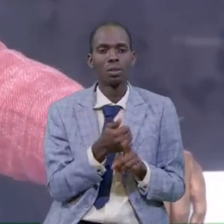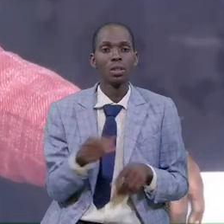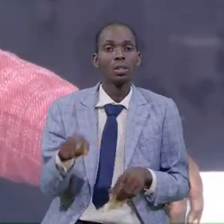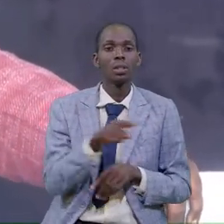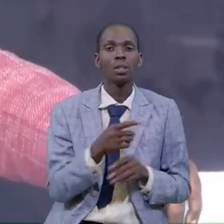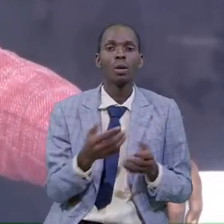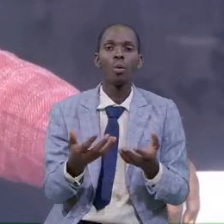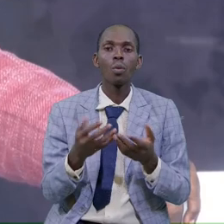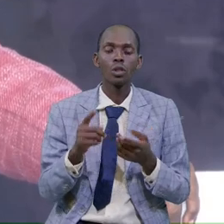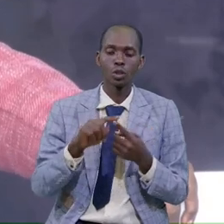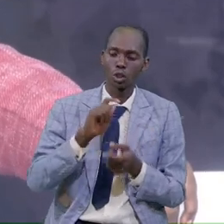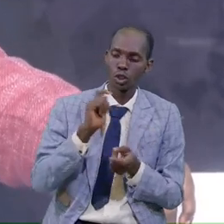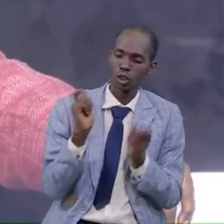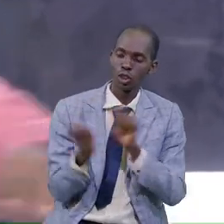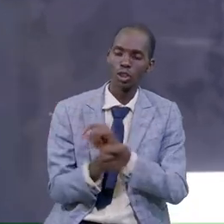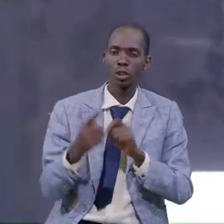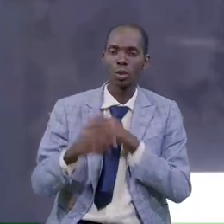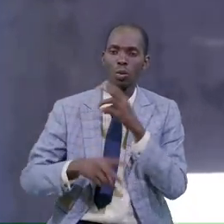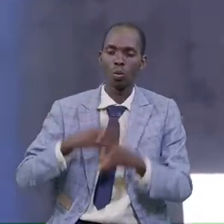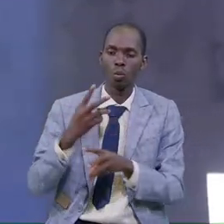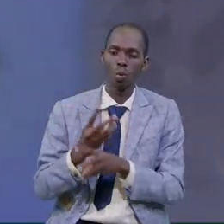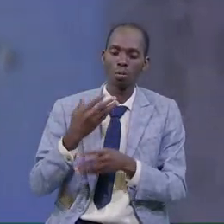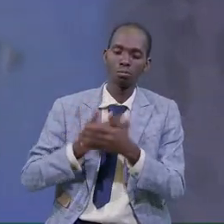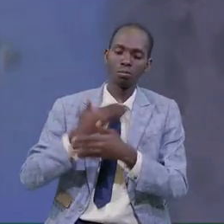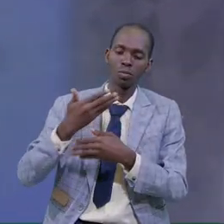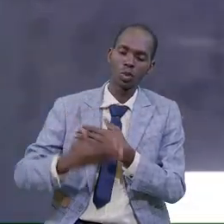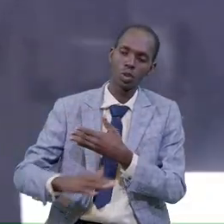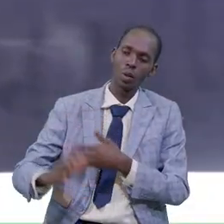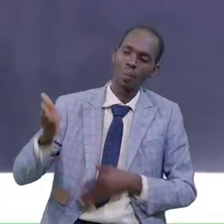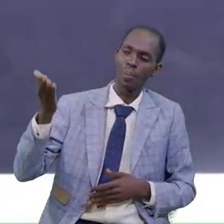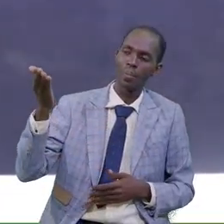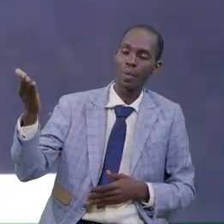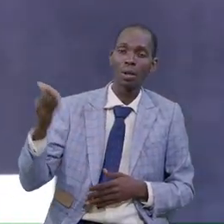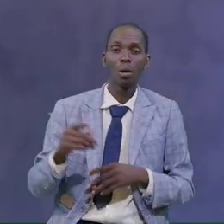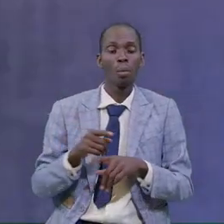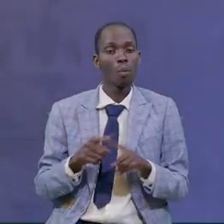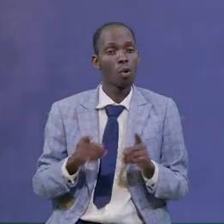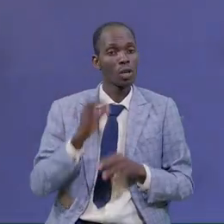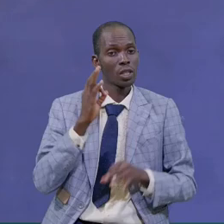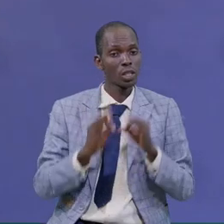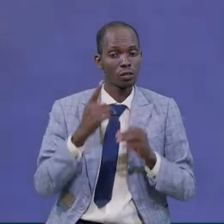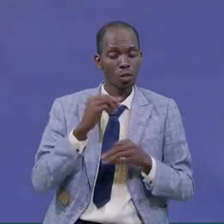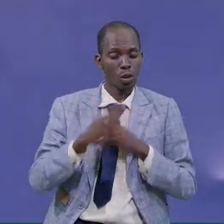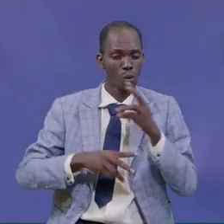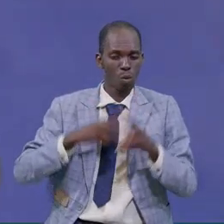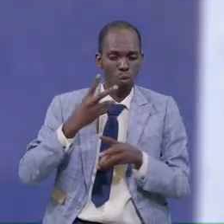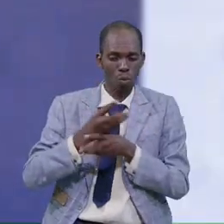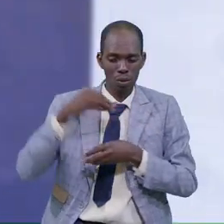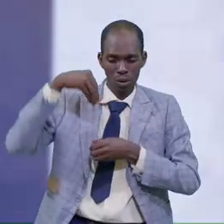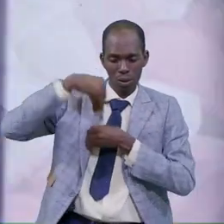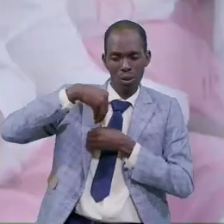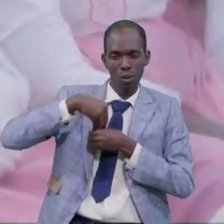Ils veulent changer le monde au-delà d'eux. Si dans le monde à l'intérieur de toi, tu es